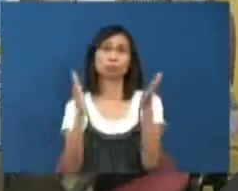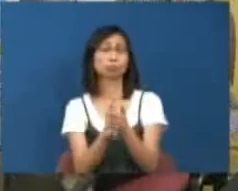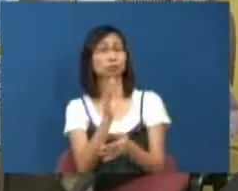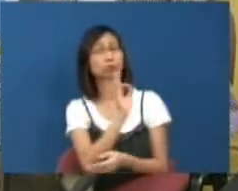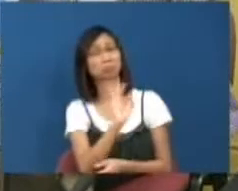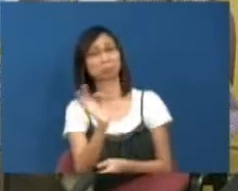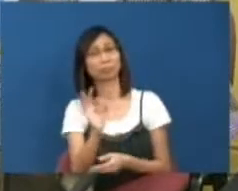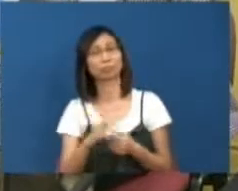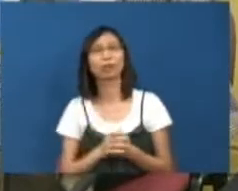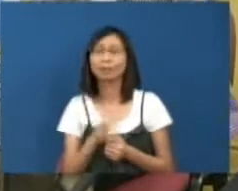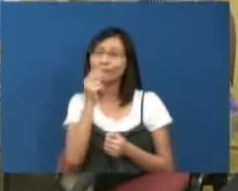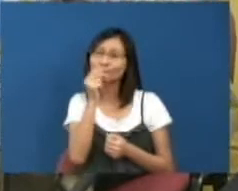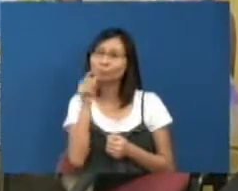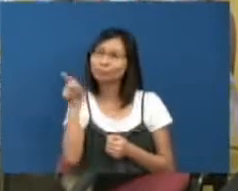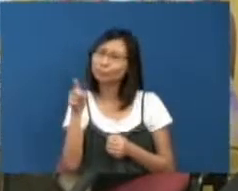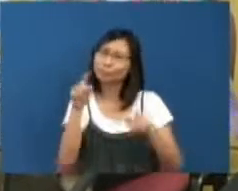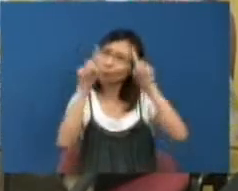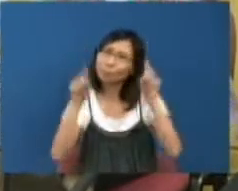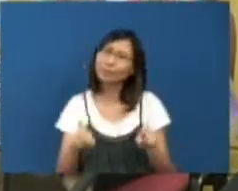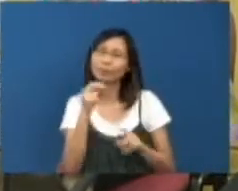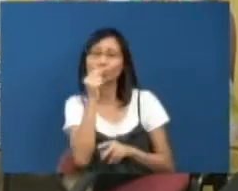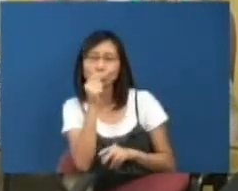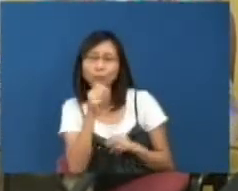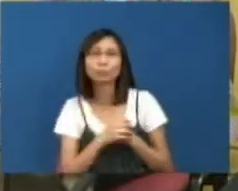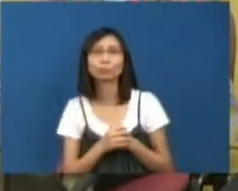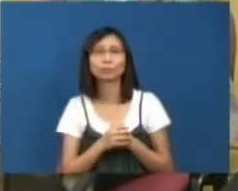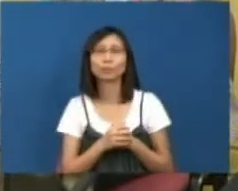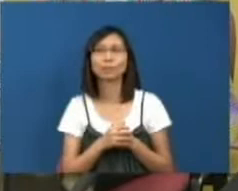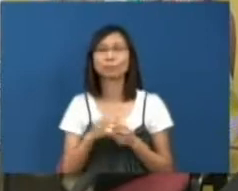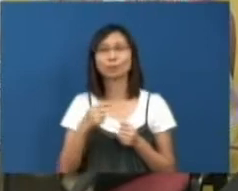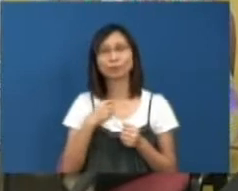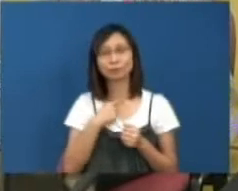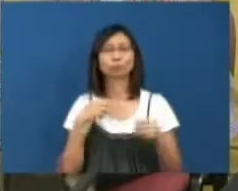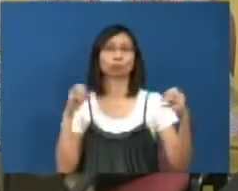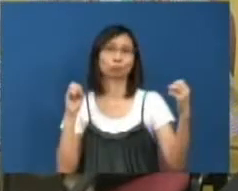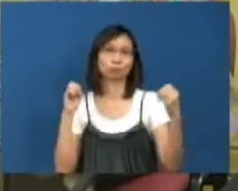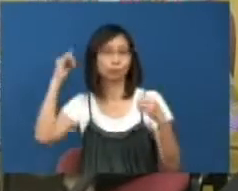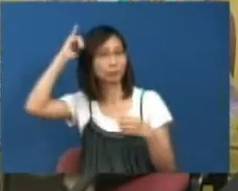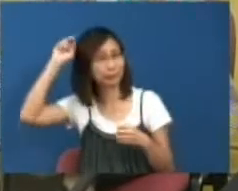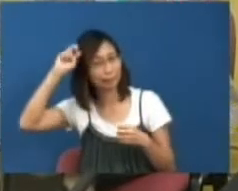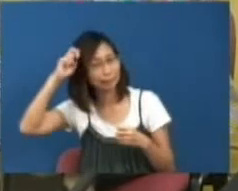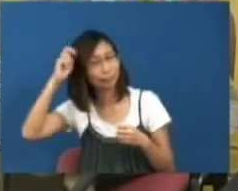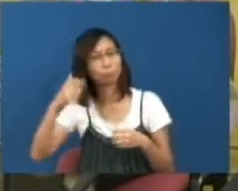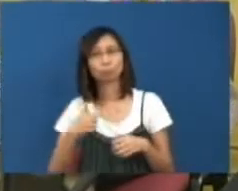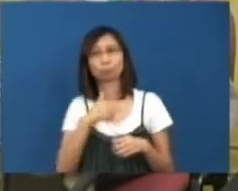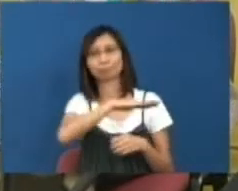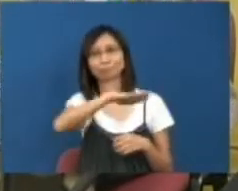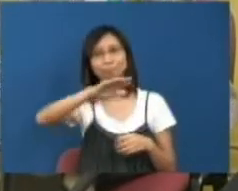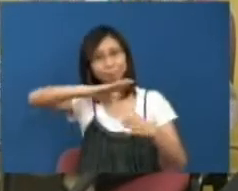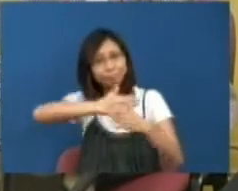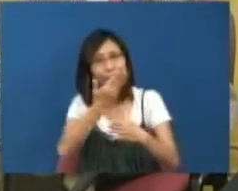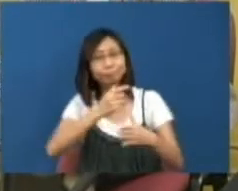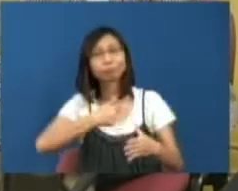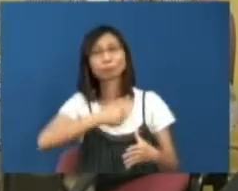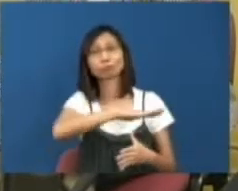個很有趣的問題。或者值得即係去商榷嘅， 係 就因為咧，我哋嗰、那個即係可